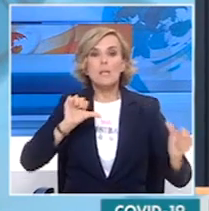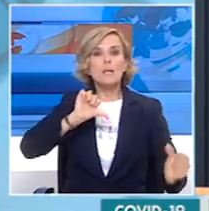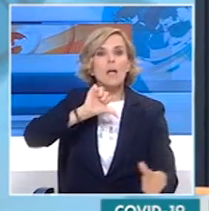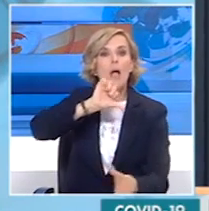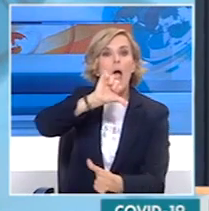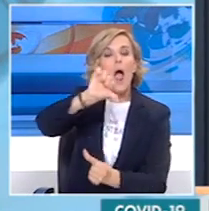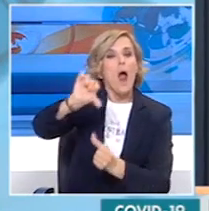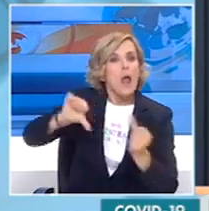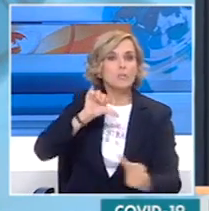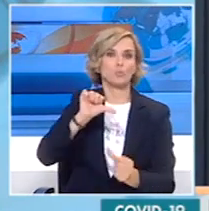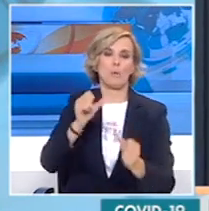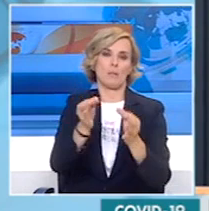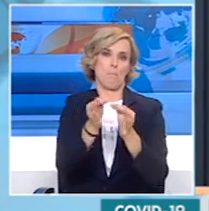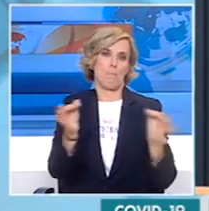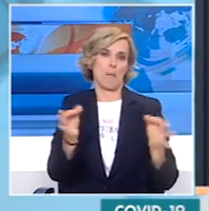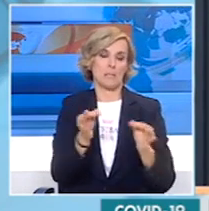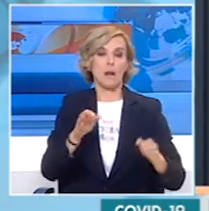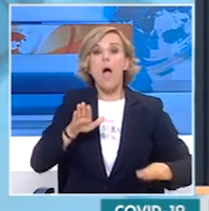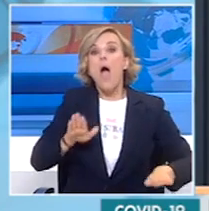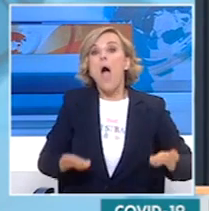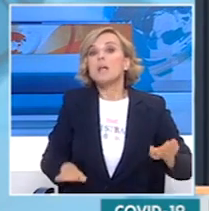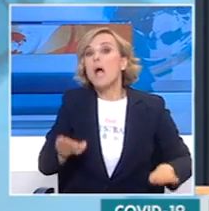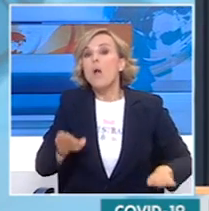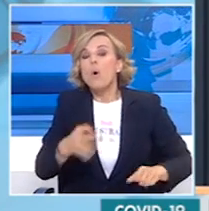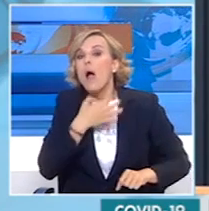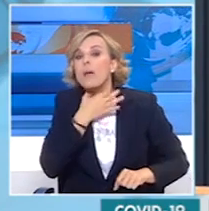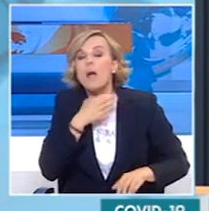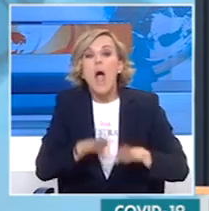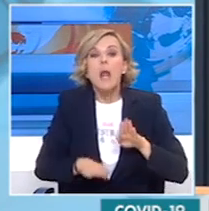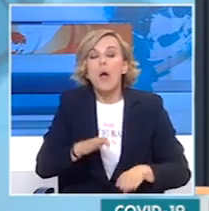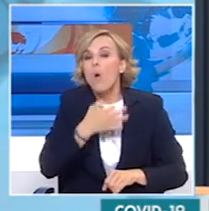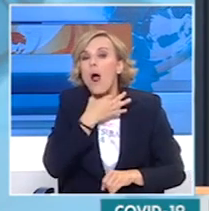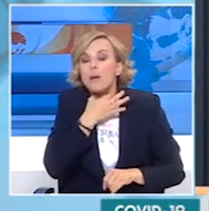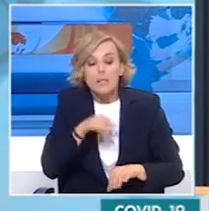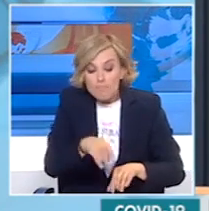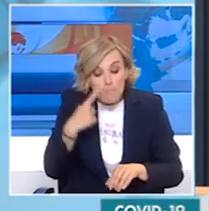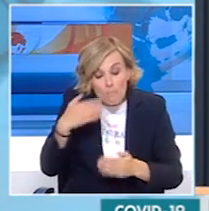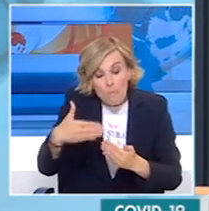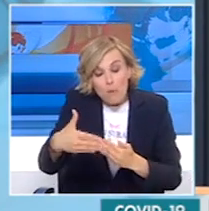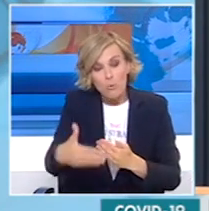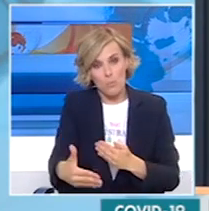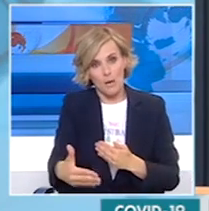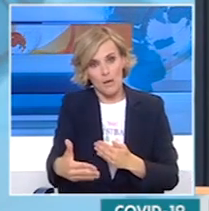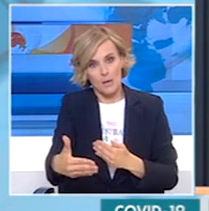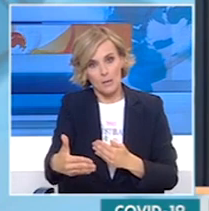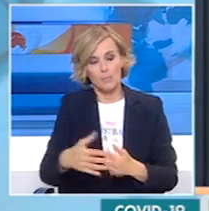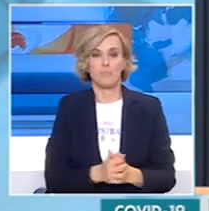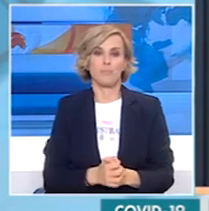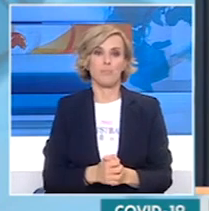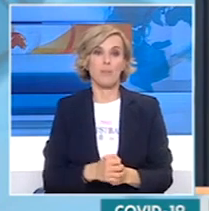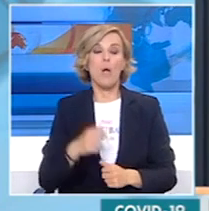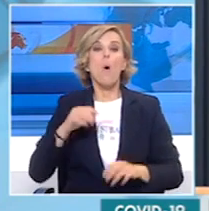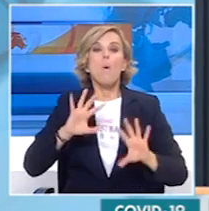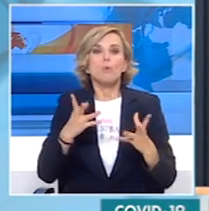και εφαρμογής μέτρων, ανάλογα με τις ανάγκες υγείας του πληθυσμού. Αυτοί οι κύκλοι παρομοιάζουν τον τρόπο για να ξεπεράσουμε